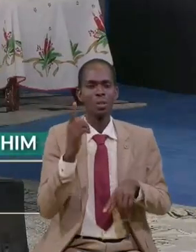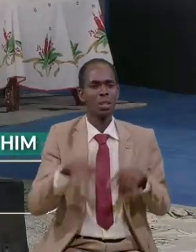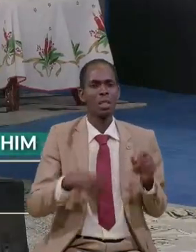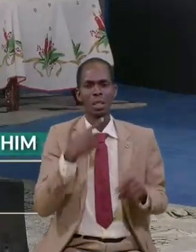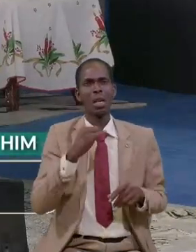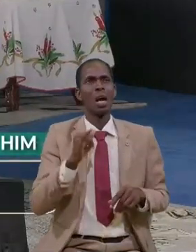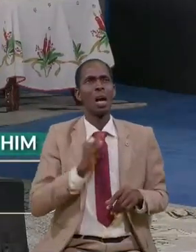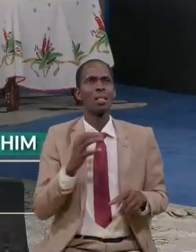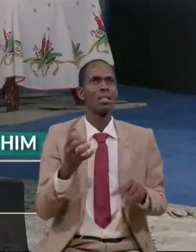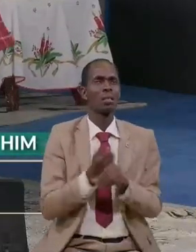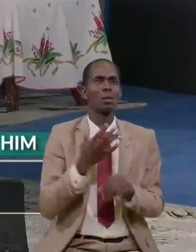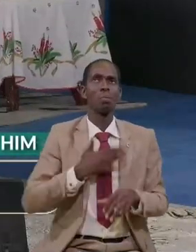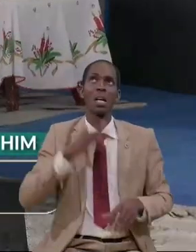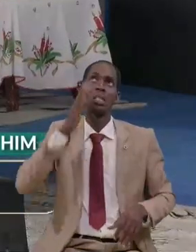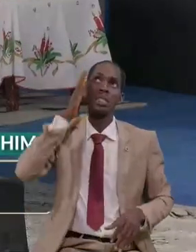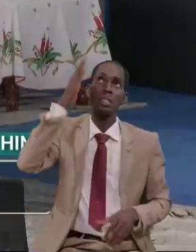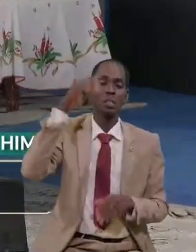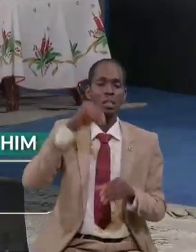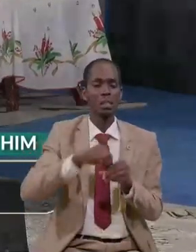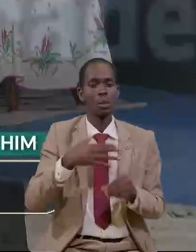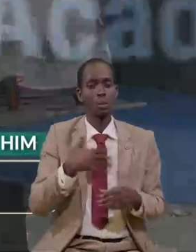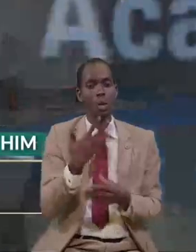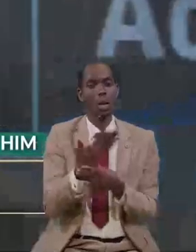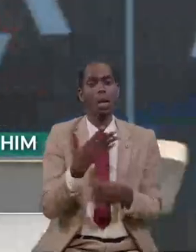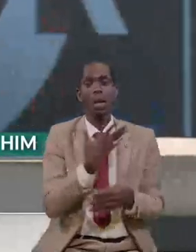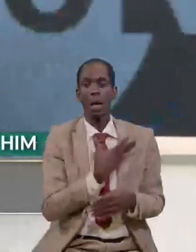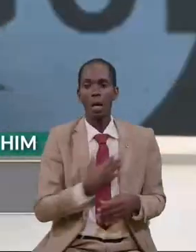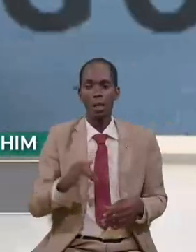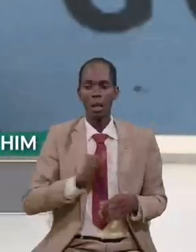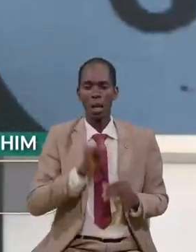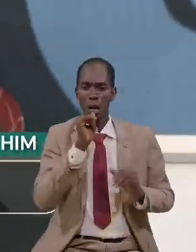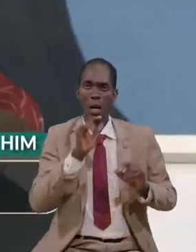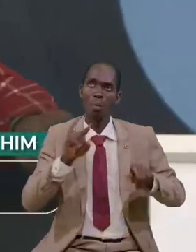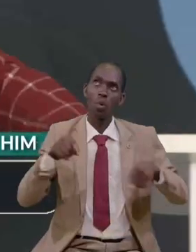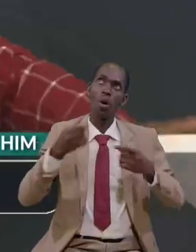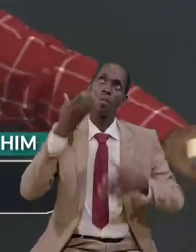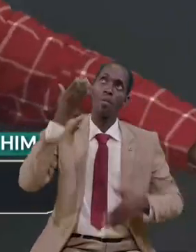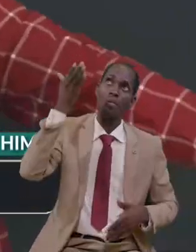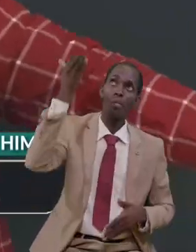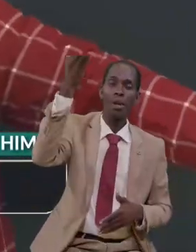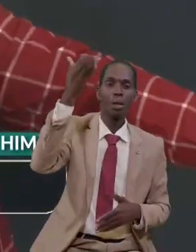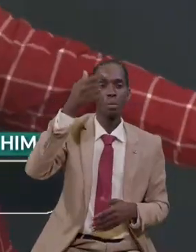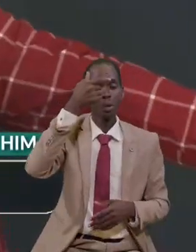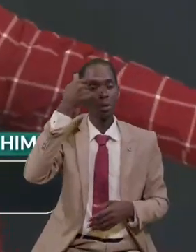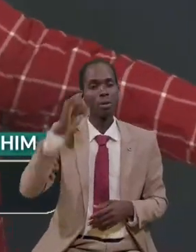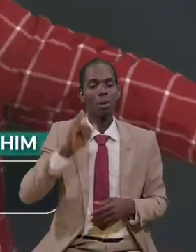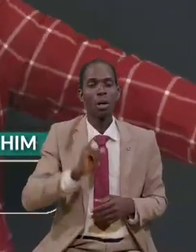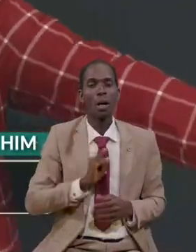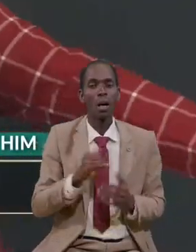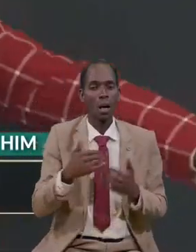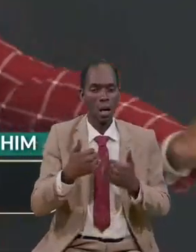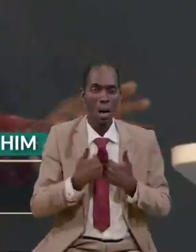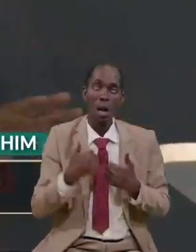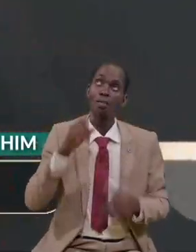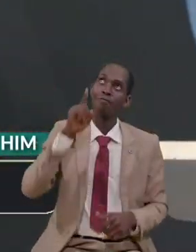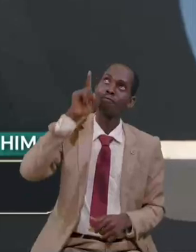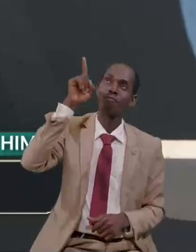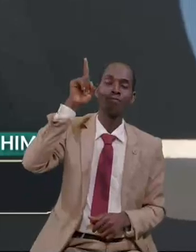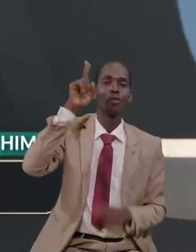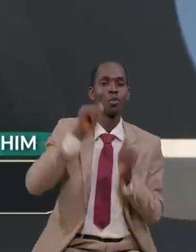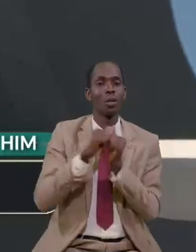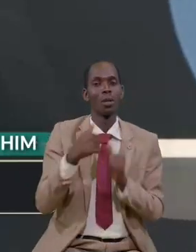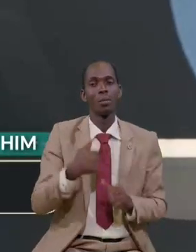tu n'es destiné à rien. Et tu ne peux pas dire, je vais là-bas parce que je l'ai dans ma